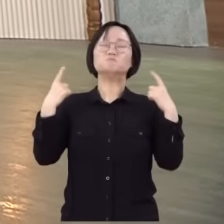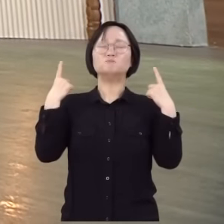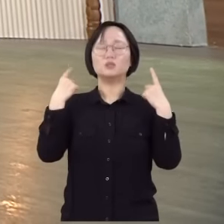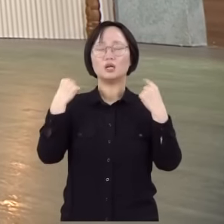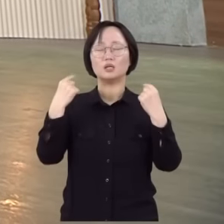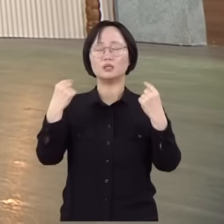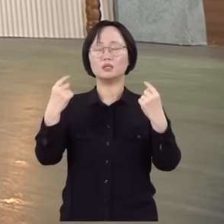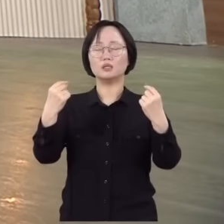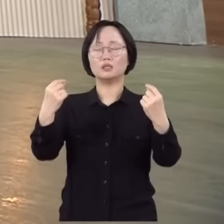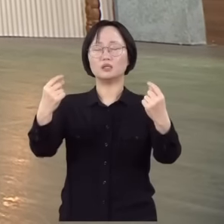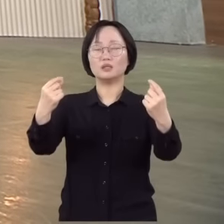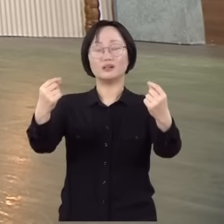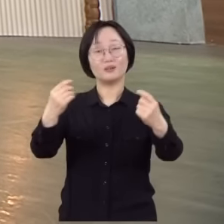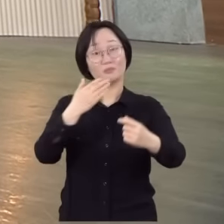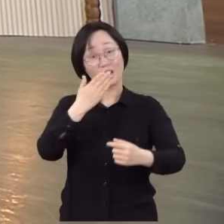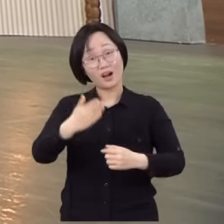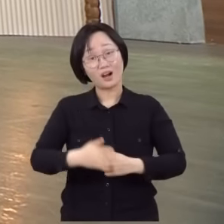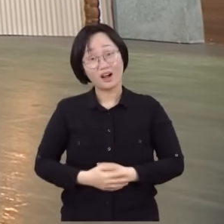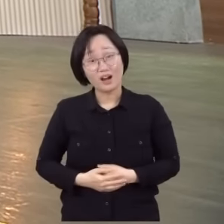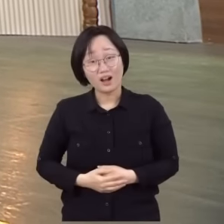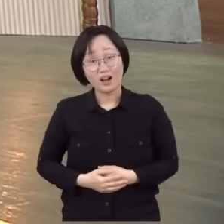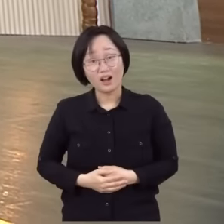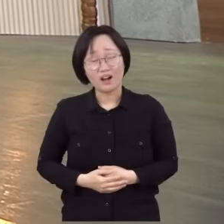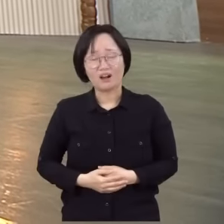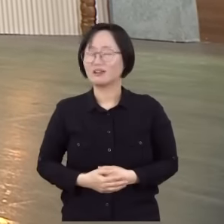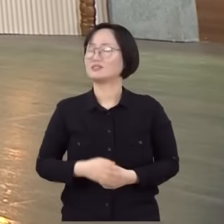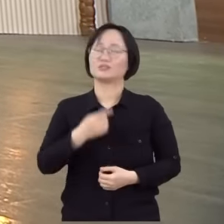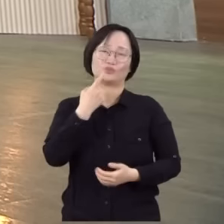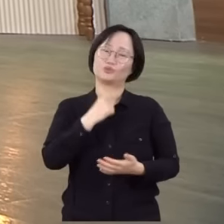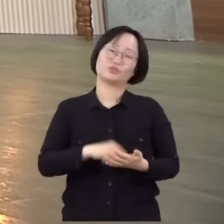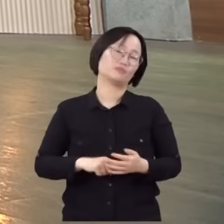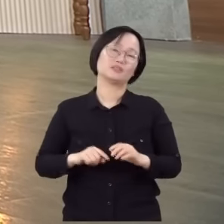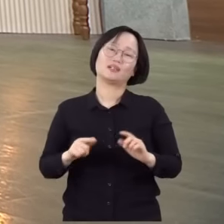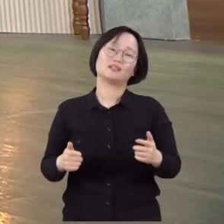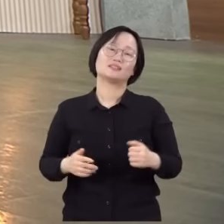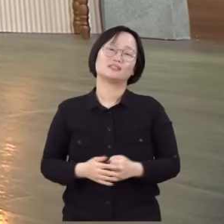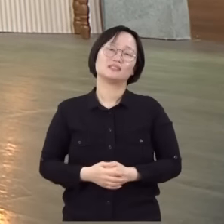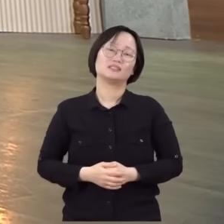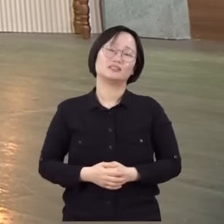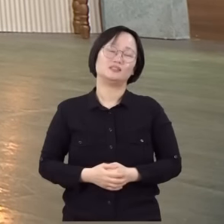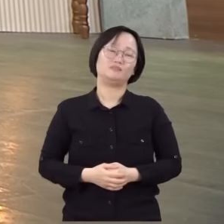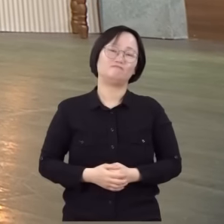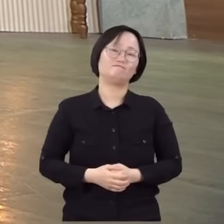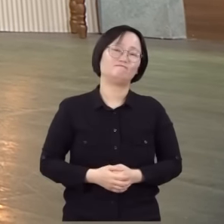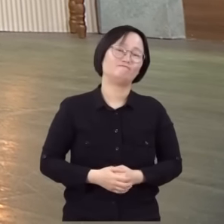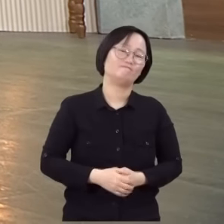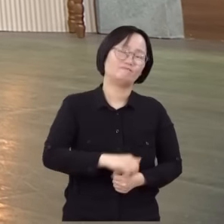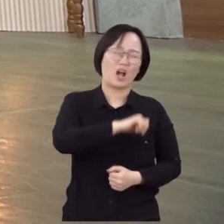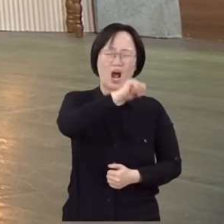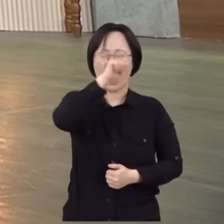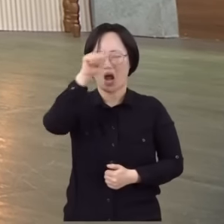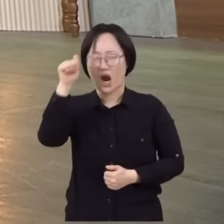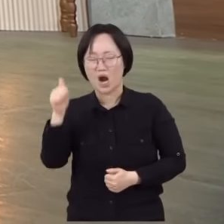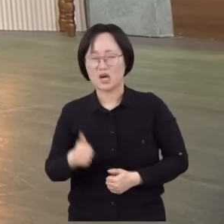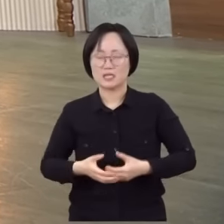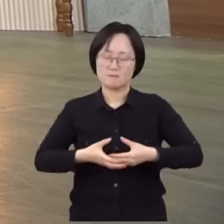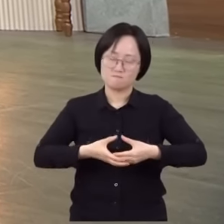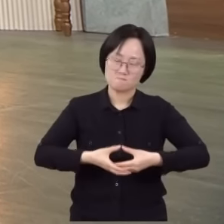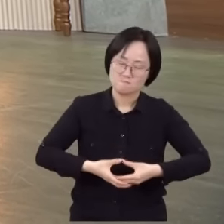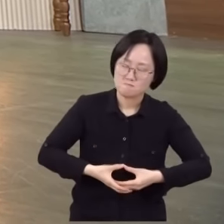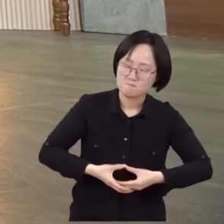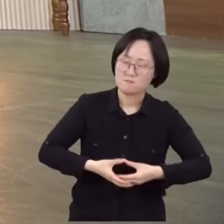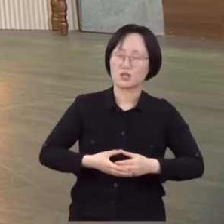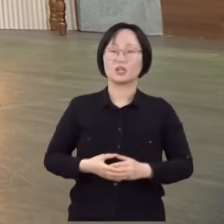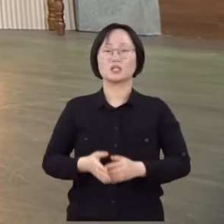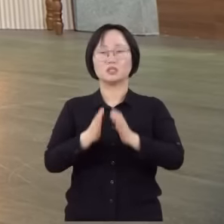평생 참선하고 평생 명상하고 평생 기도하고 평생 신앙생활을